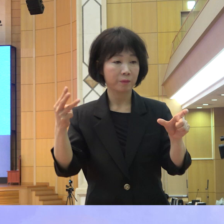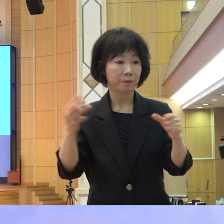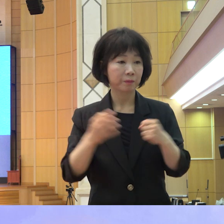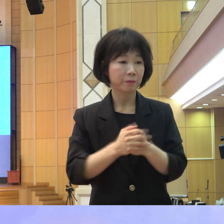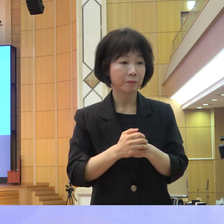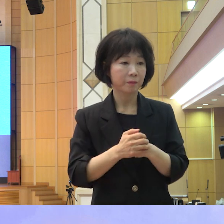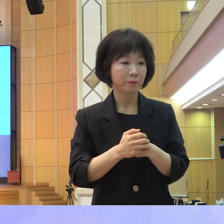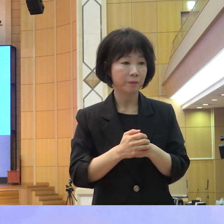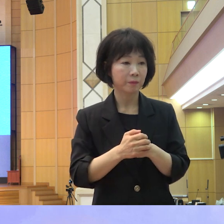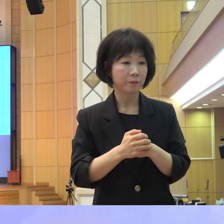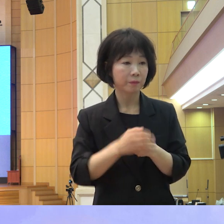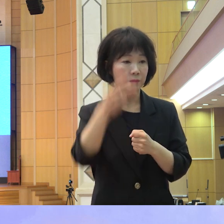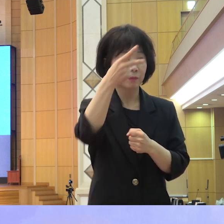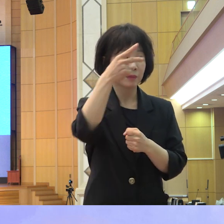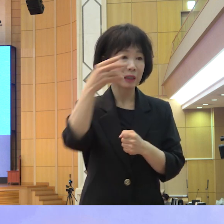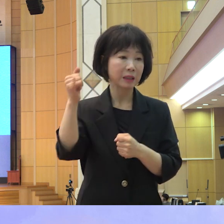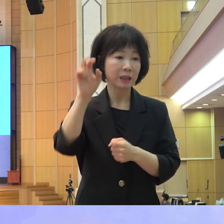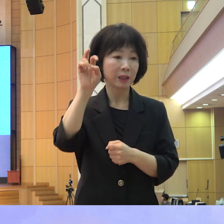없어요?